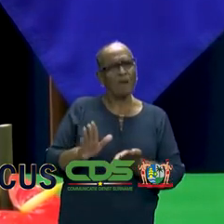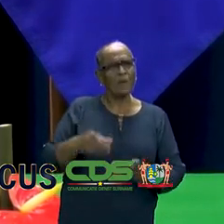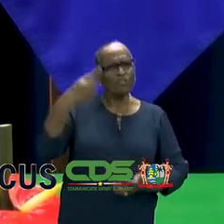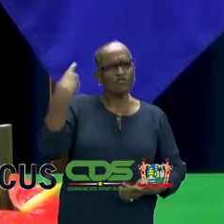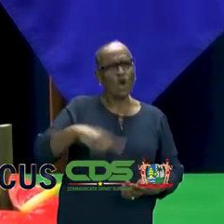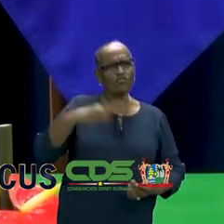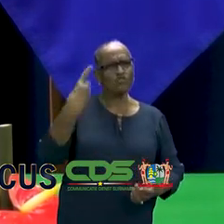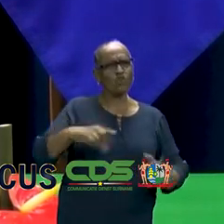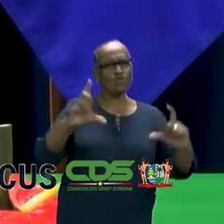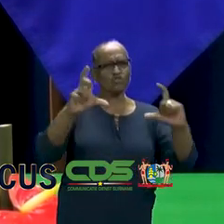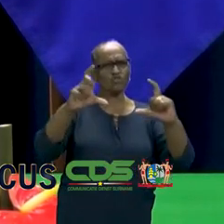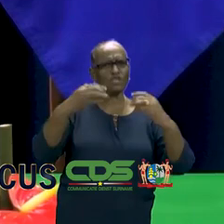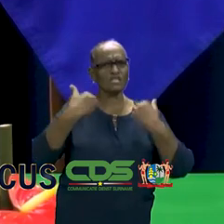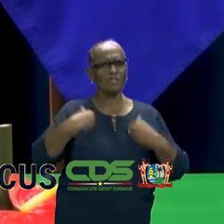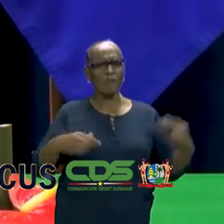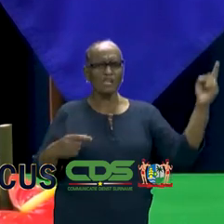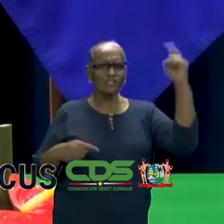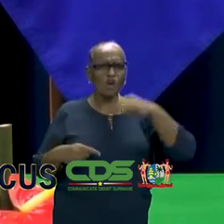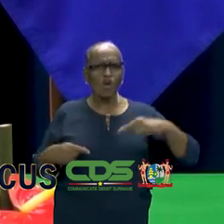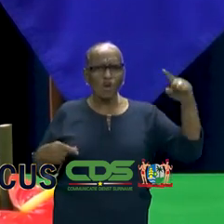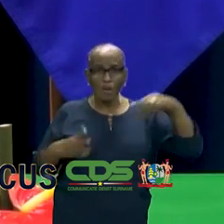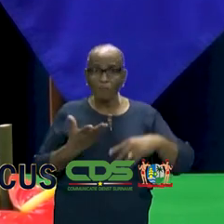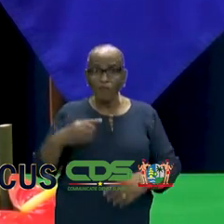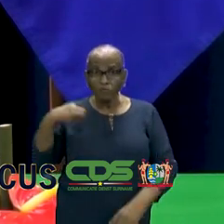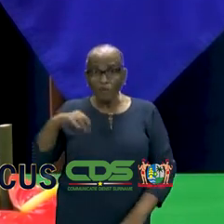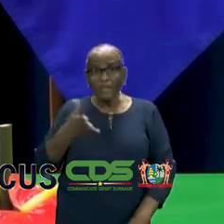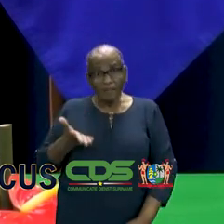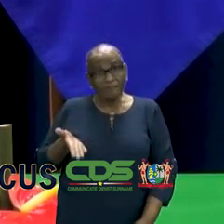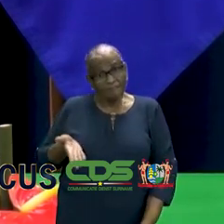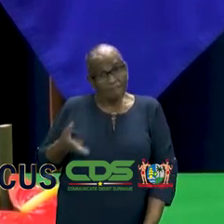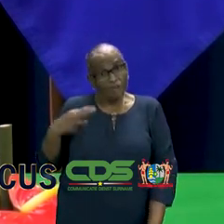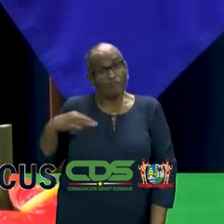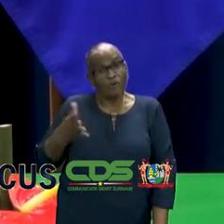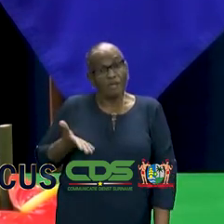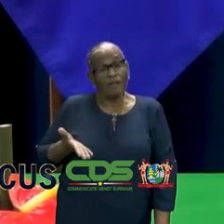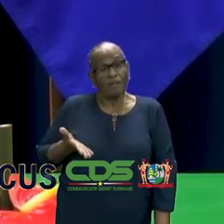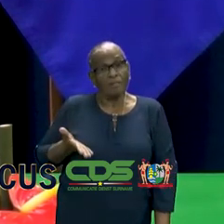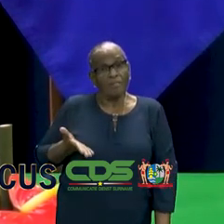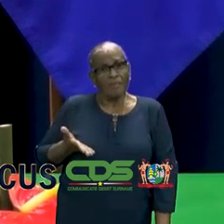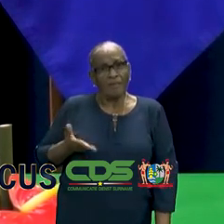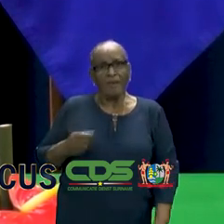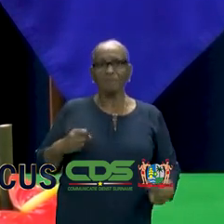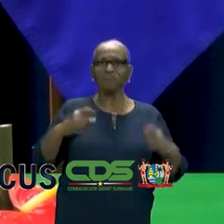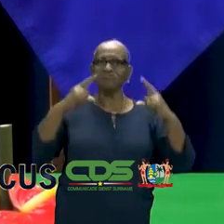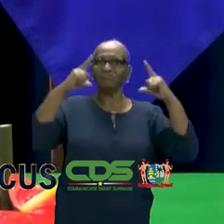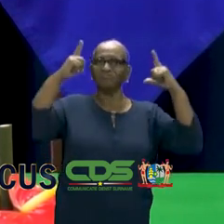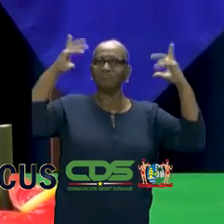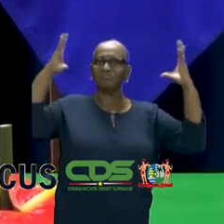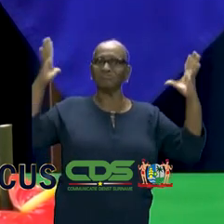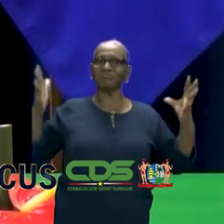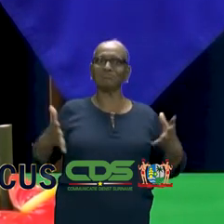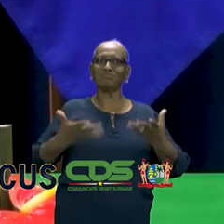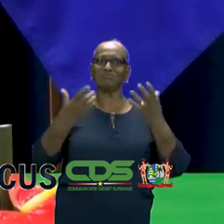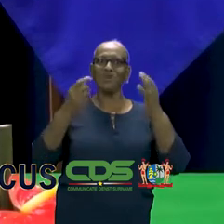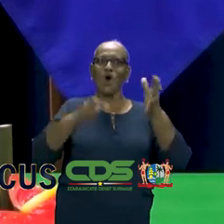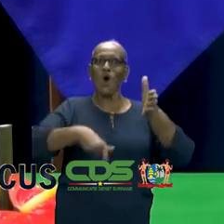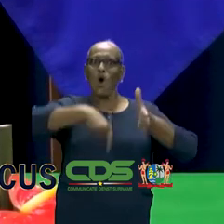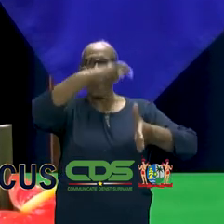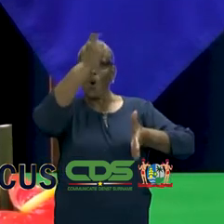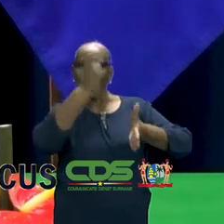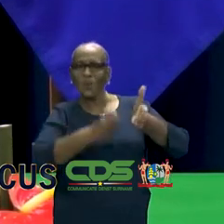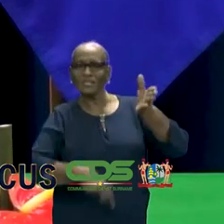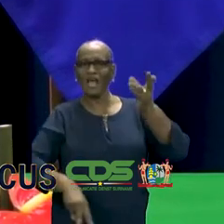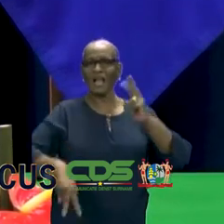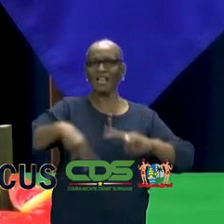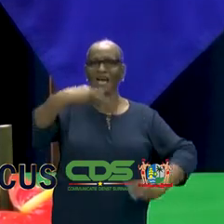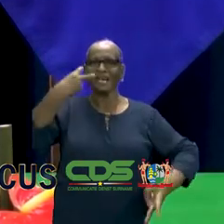komen? Heeft dat geen voordeel? Je gaat direct een opleving krijgen van hotel, van